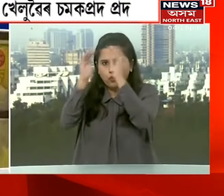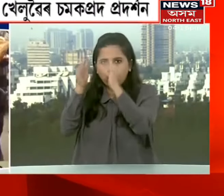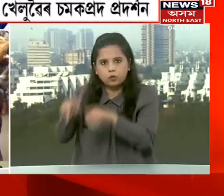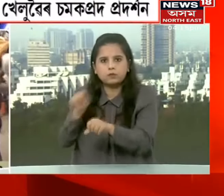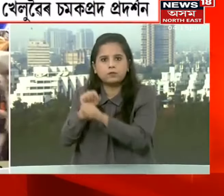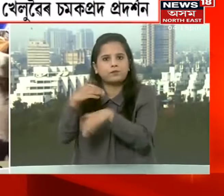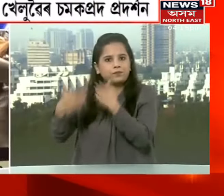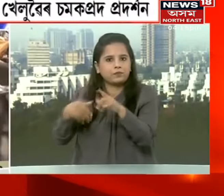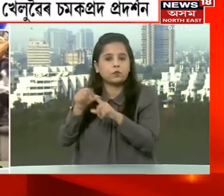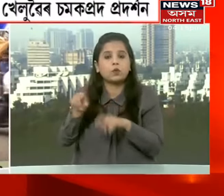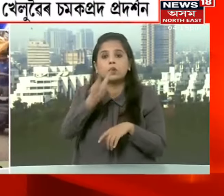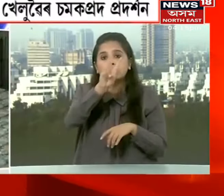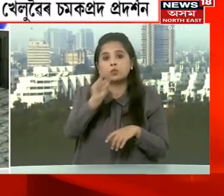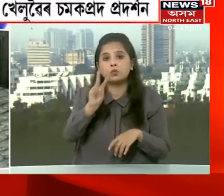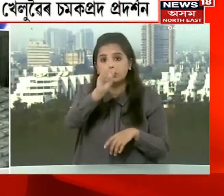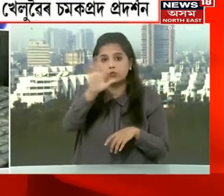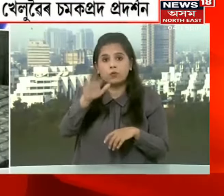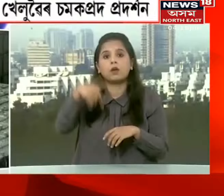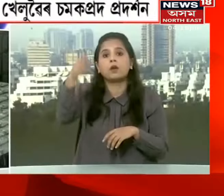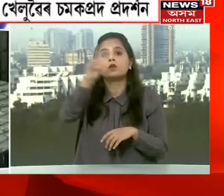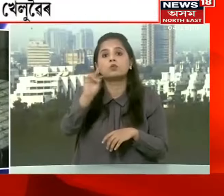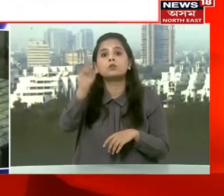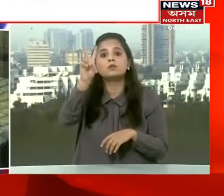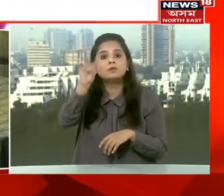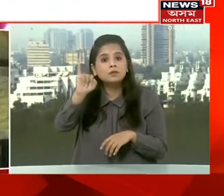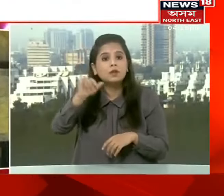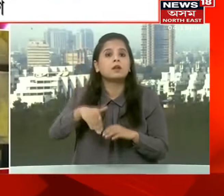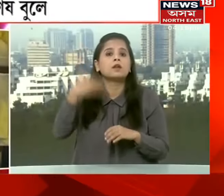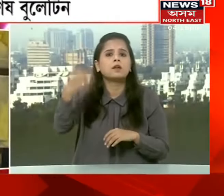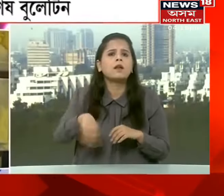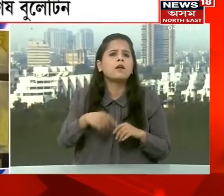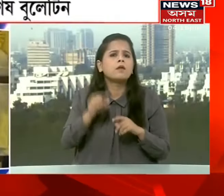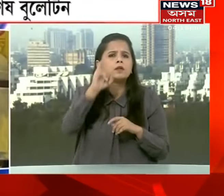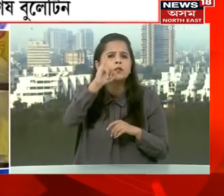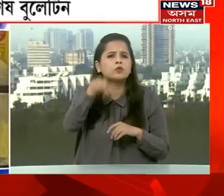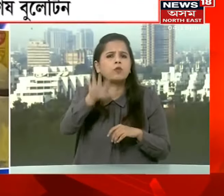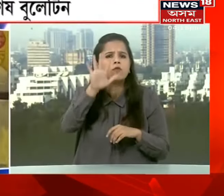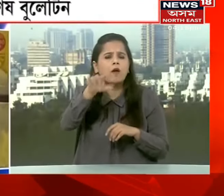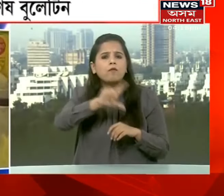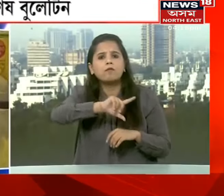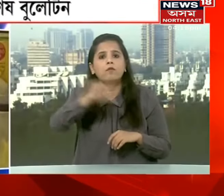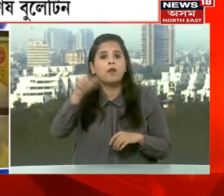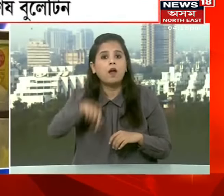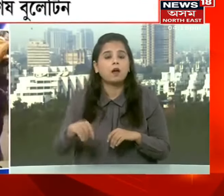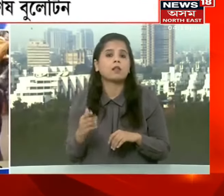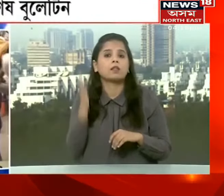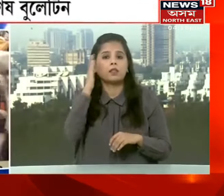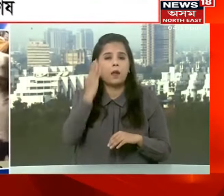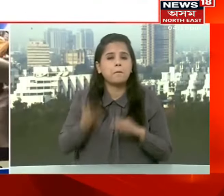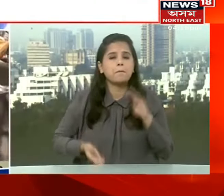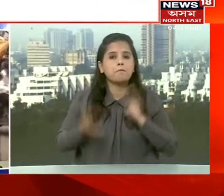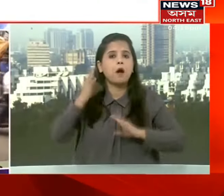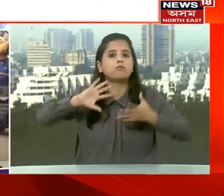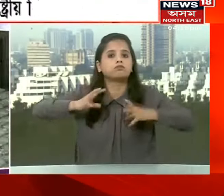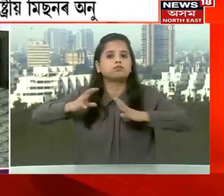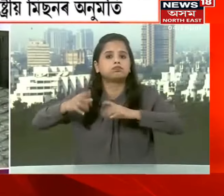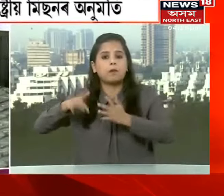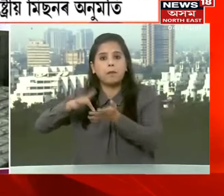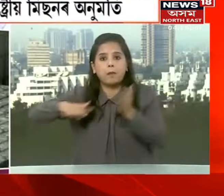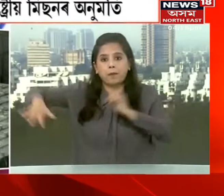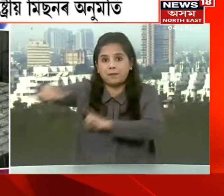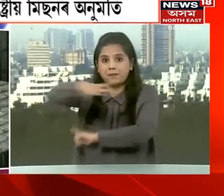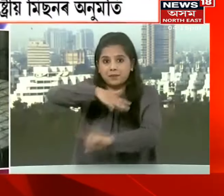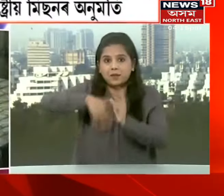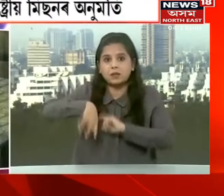वर्ष 2025-26 तक पाम ऑयल के लिए 6.5 लाख हेक्टेयर के अतिरिक्त क्षेत्र को कवर करने और फिर इसे